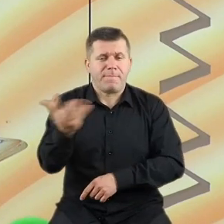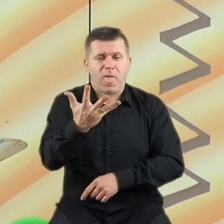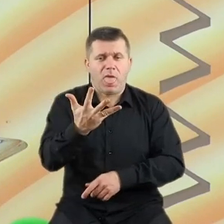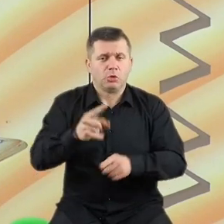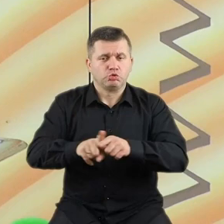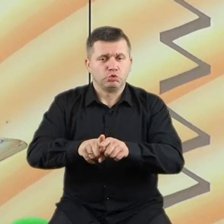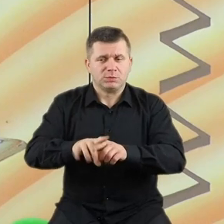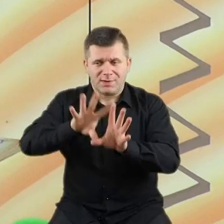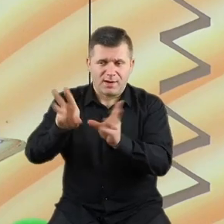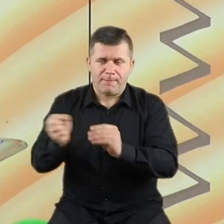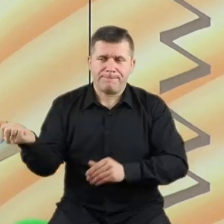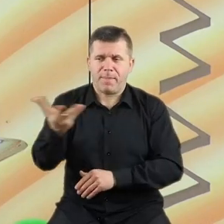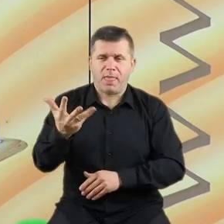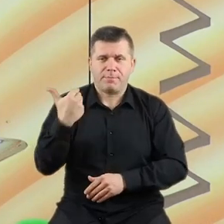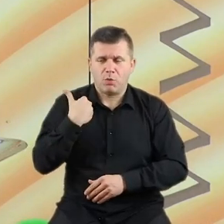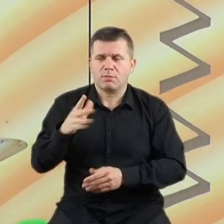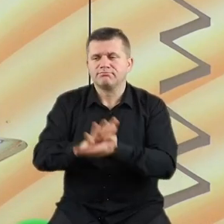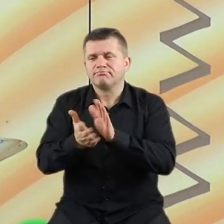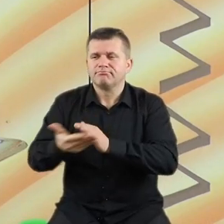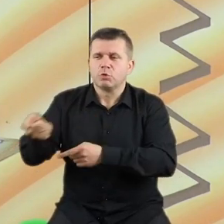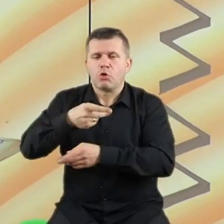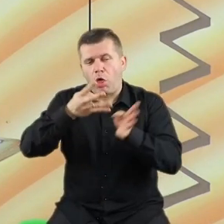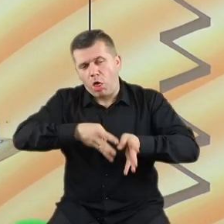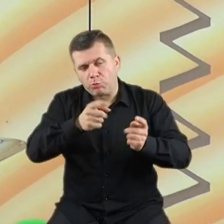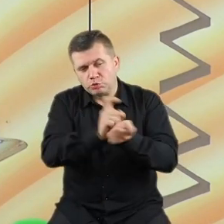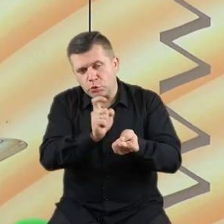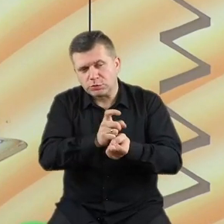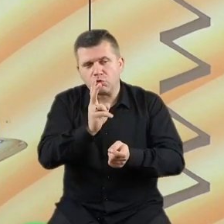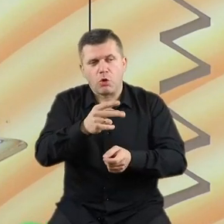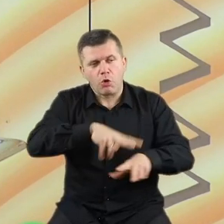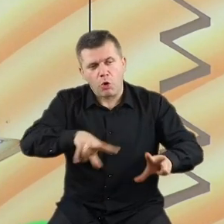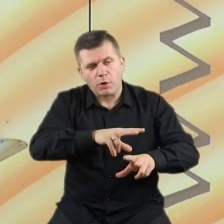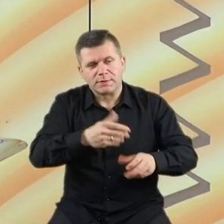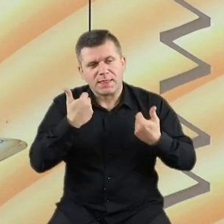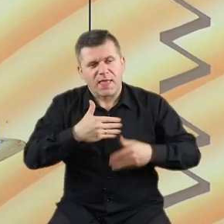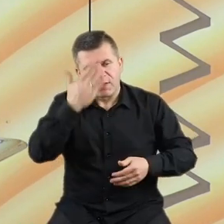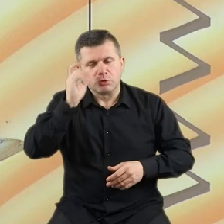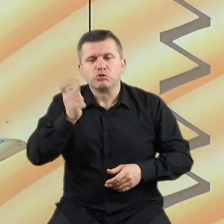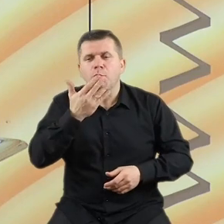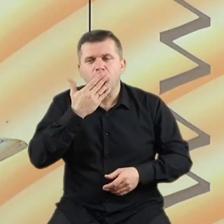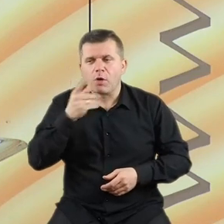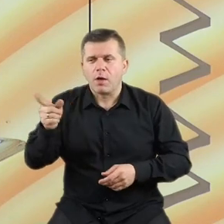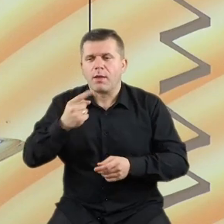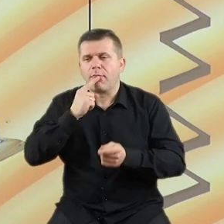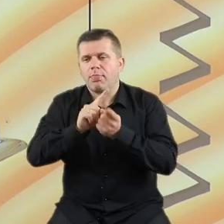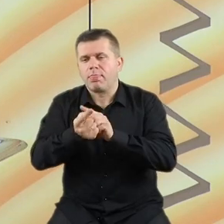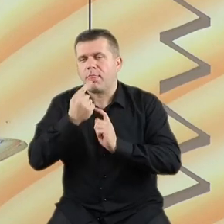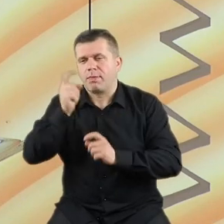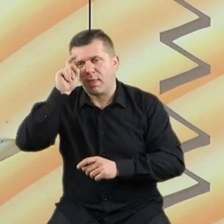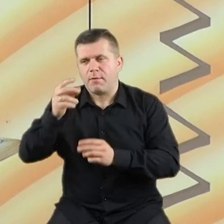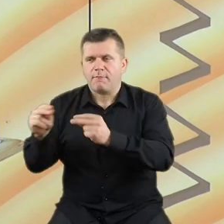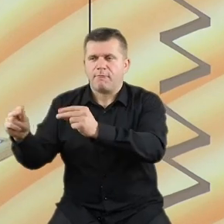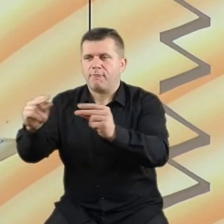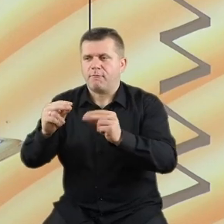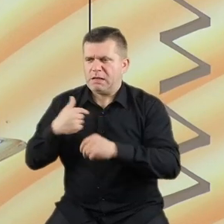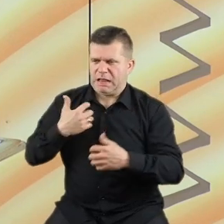sióstr, czy ich było razem 5 i zawsze jak chciały obgadać jakiegoś sąsiada albo kogoś pewnie z rodziny, żebym nie wiedziała, o kim mówią, to przechodziły na niemiecki.